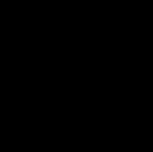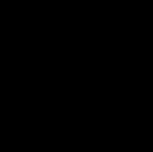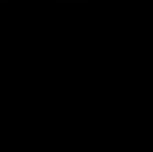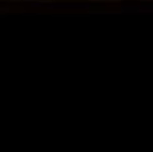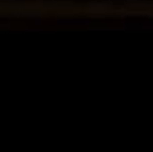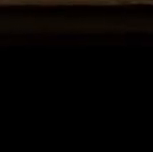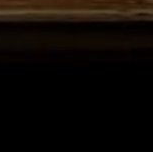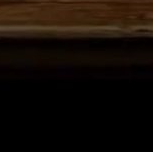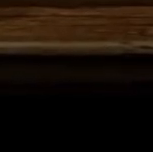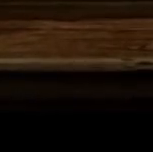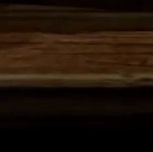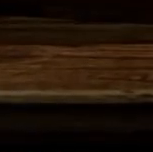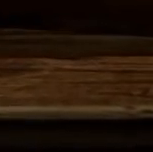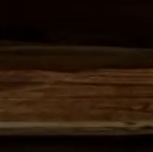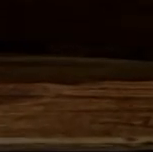ላለው።